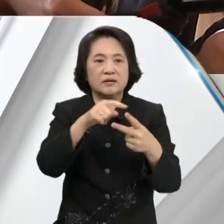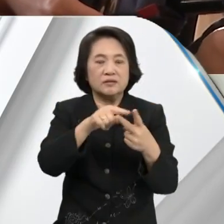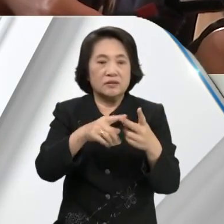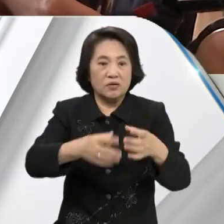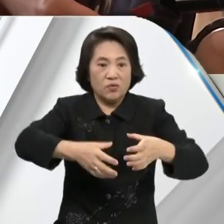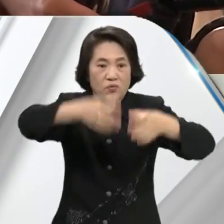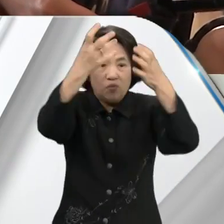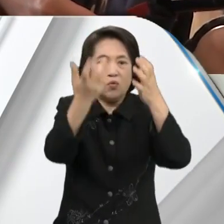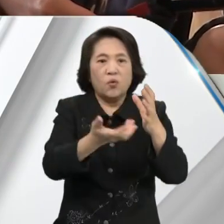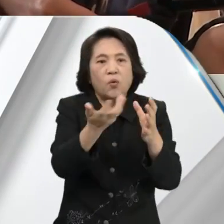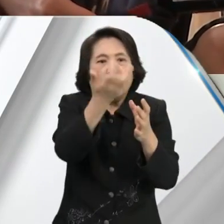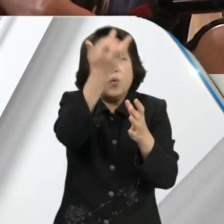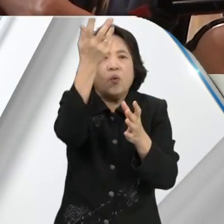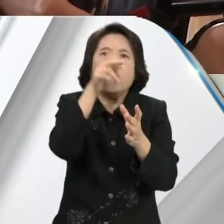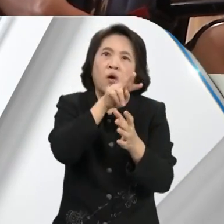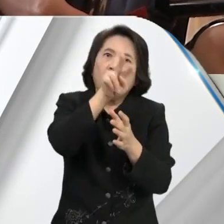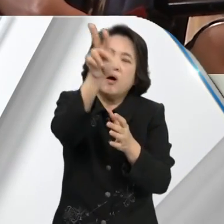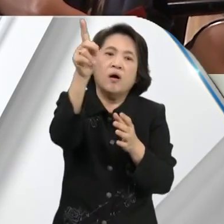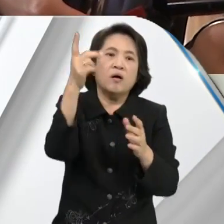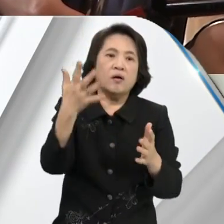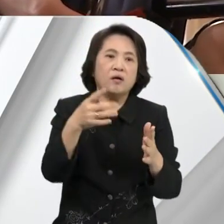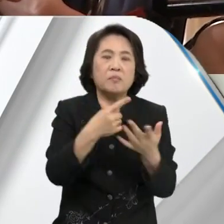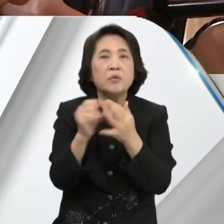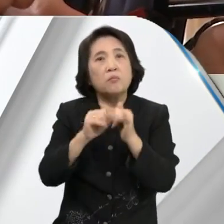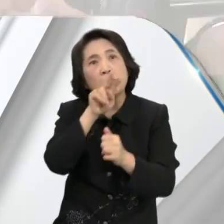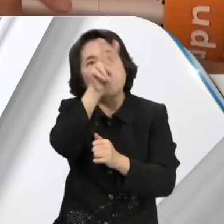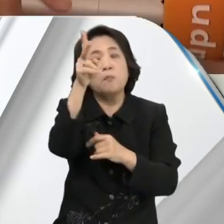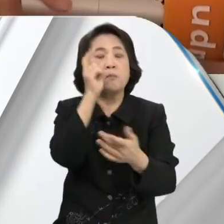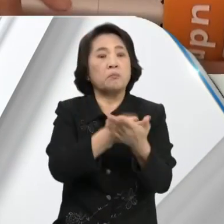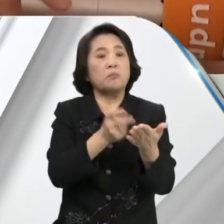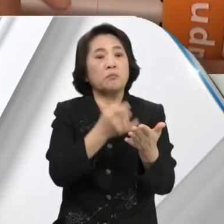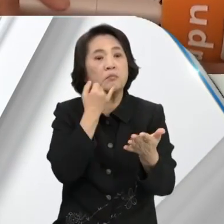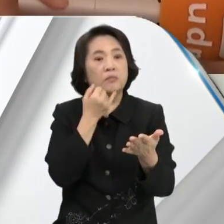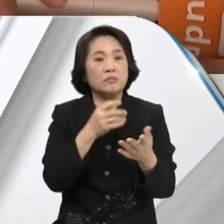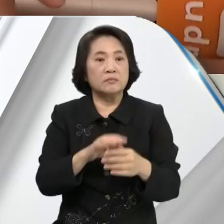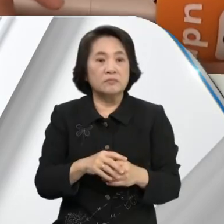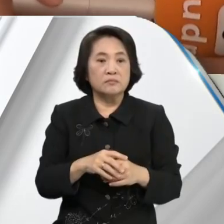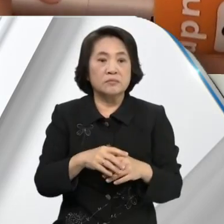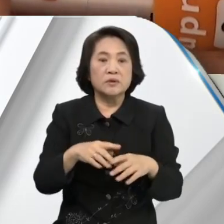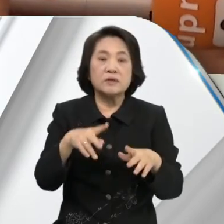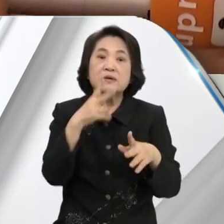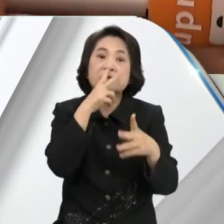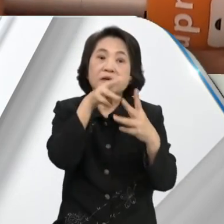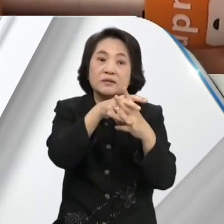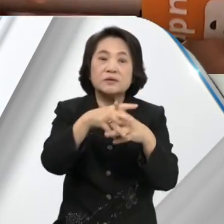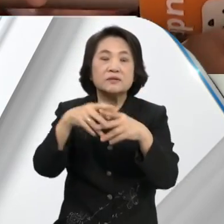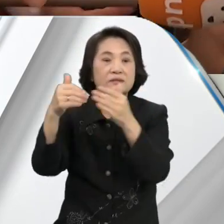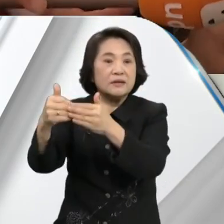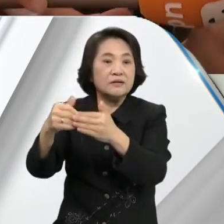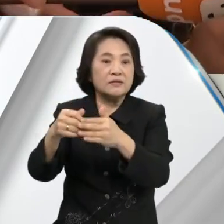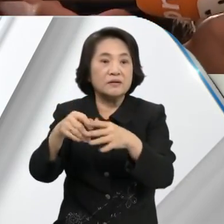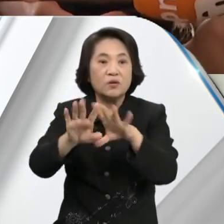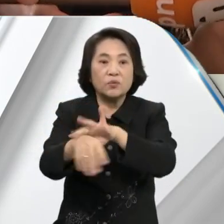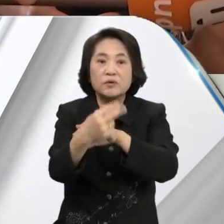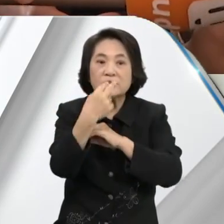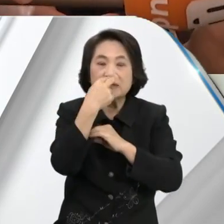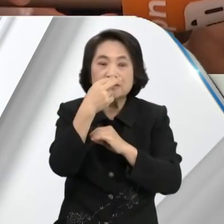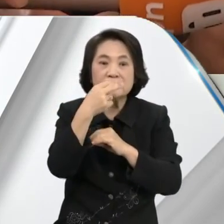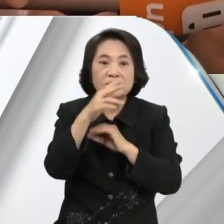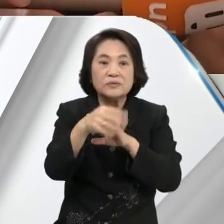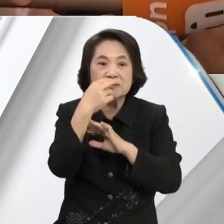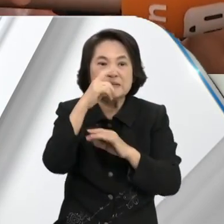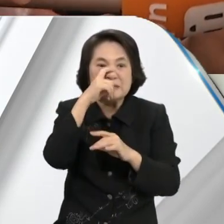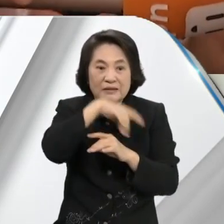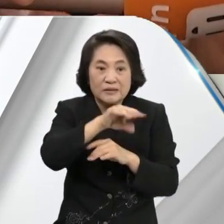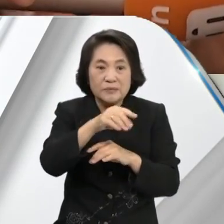随时，而且它是透明的，然后全民来监督，大家把整个亚洲大陆卫星的那个空污图一看，就